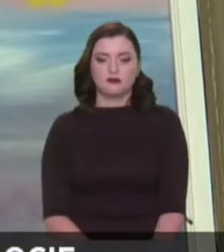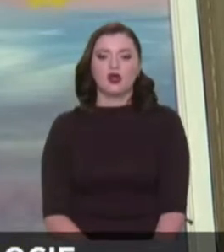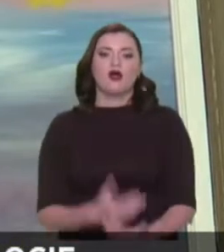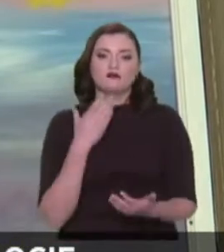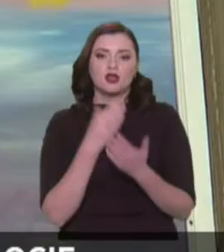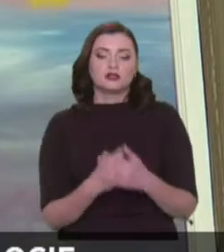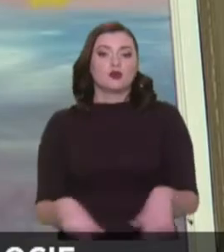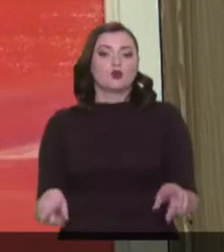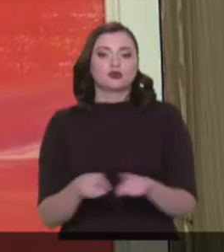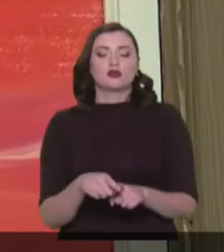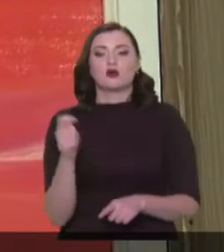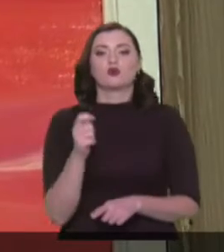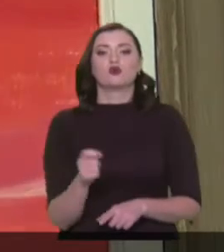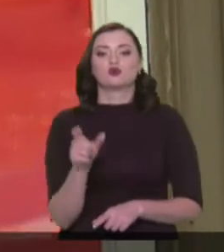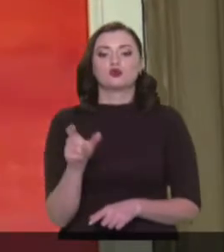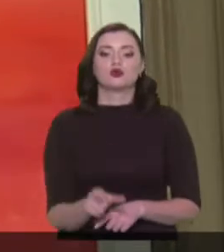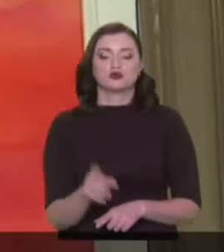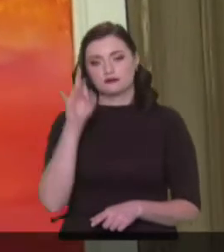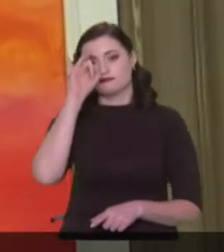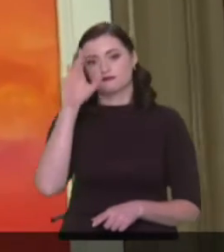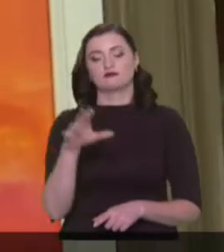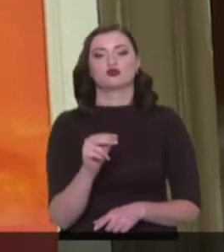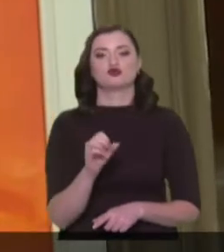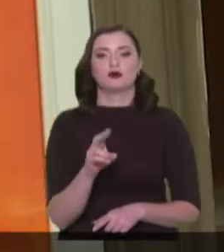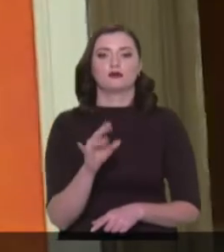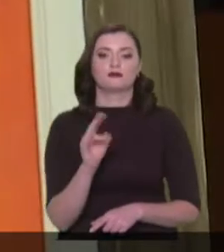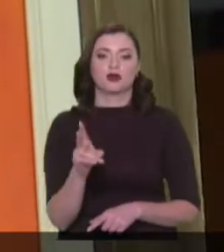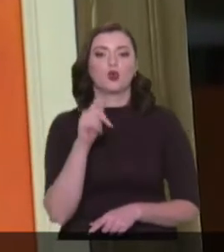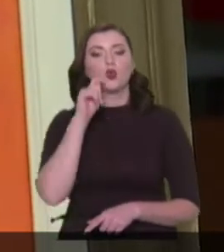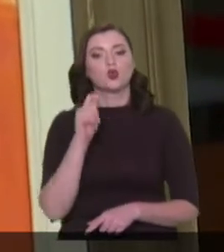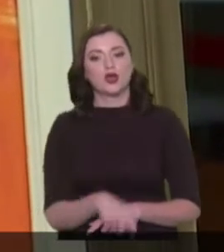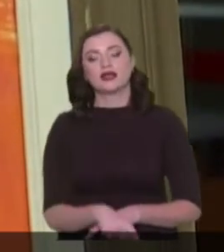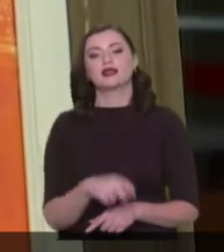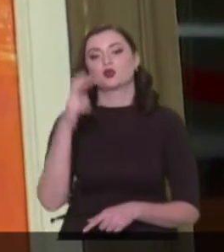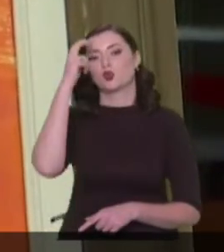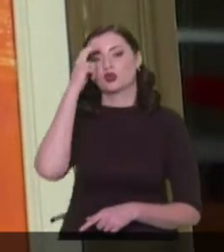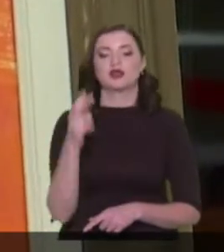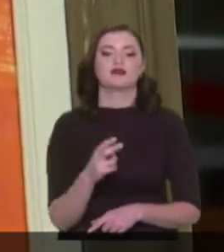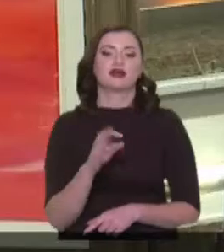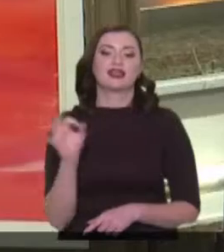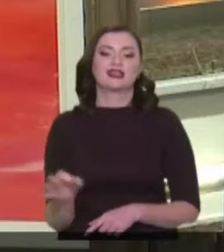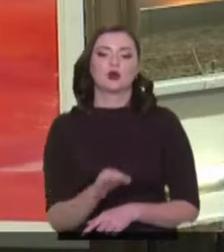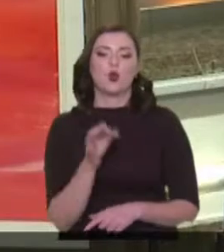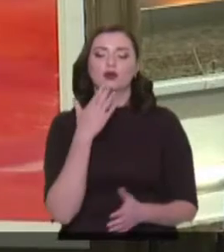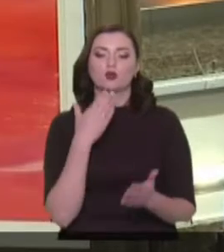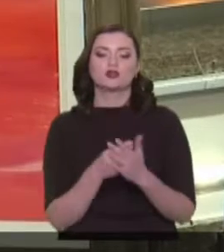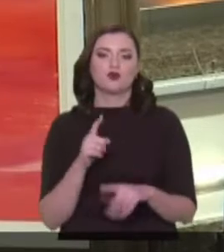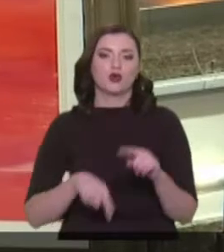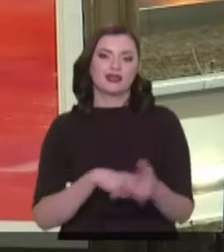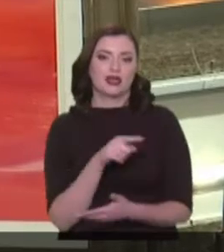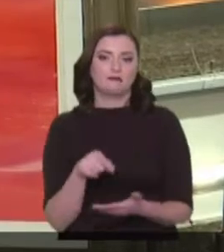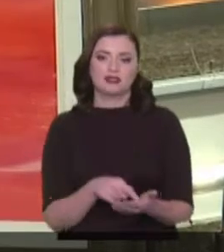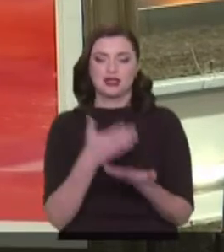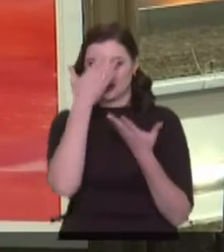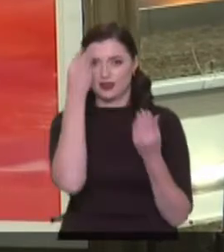Власне, ось так художник прославив, Сергій Чепик прославив Україну, Київ, ніколи про своє рідне місто